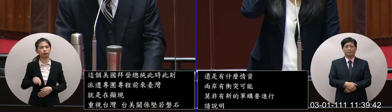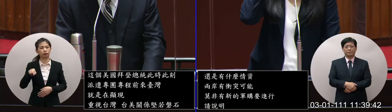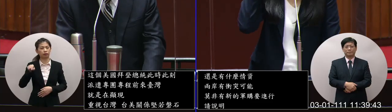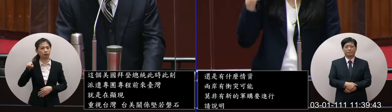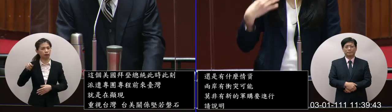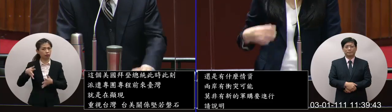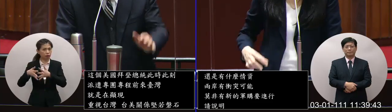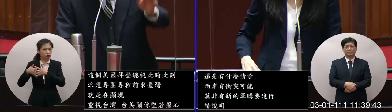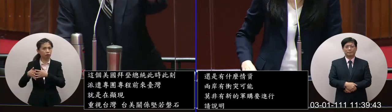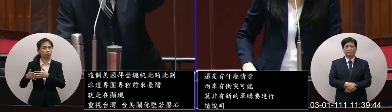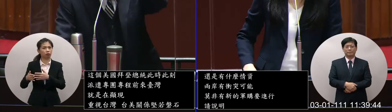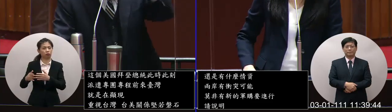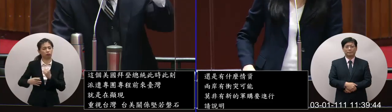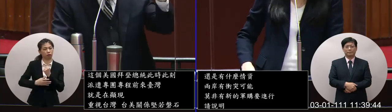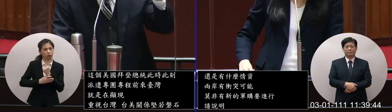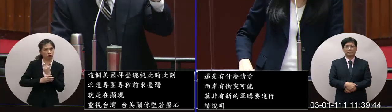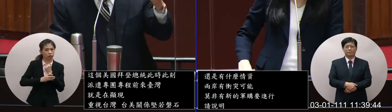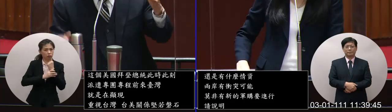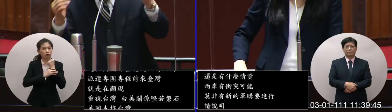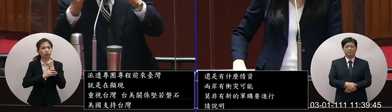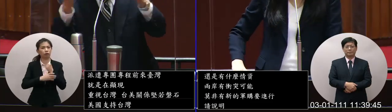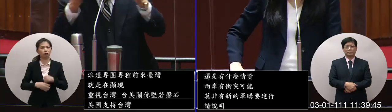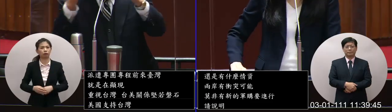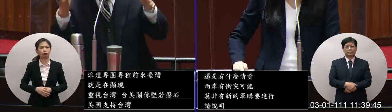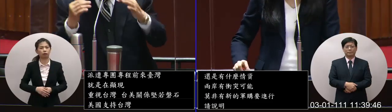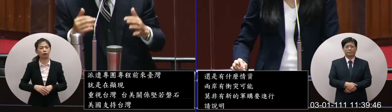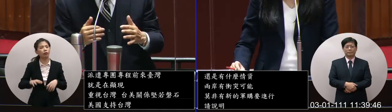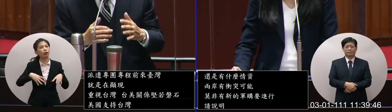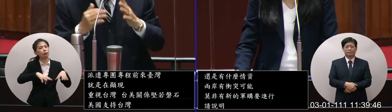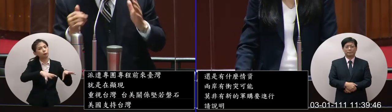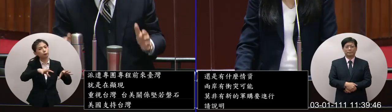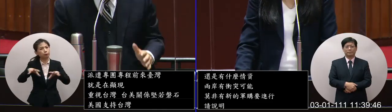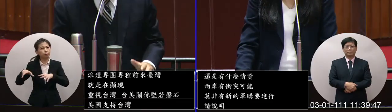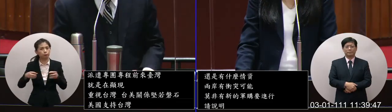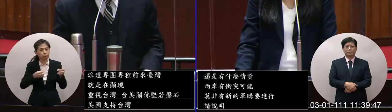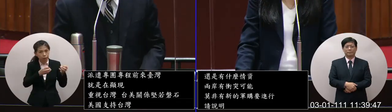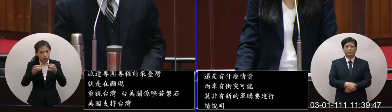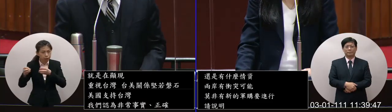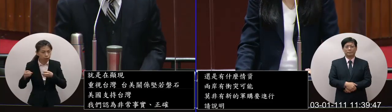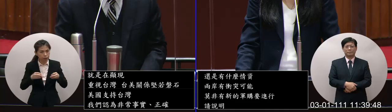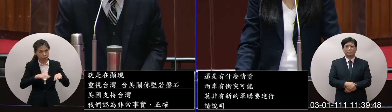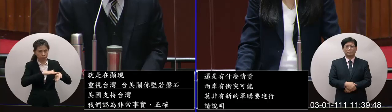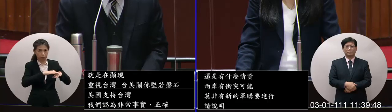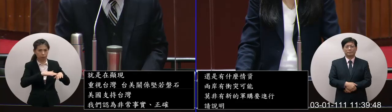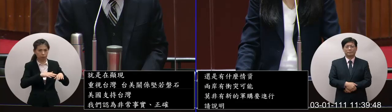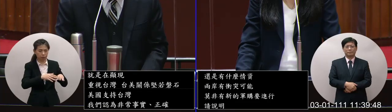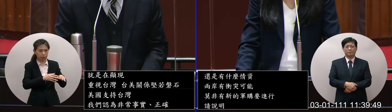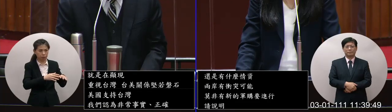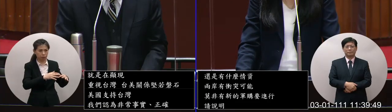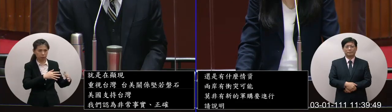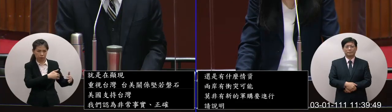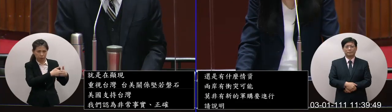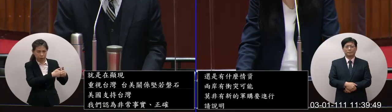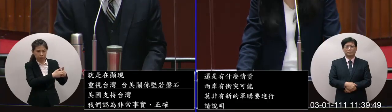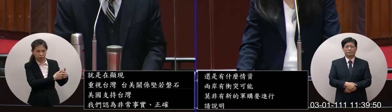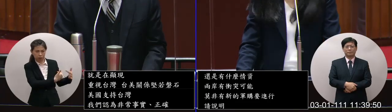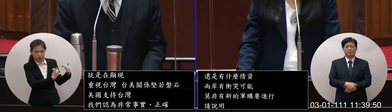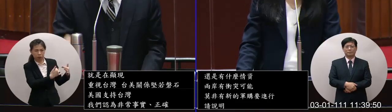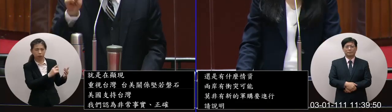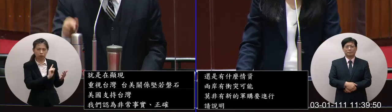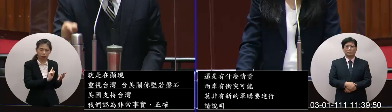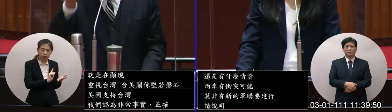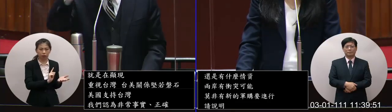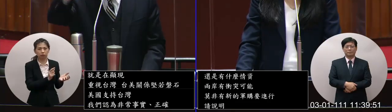我们对于相关国家大家来讨论区域情势也有其必要。那至